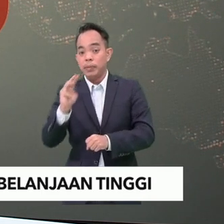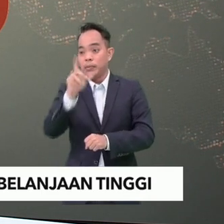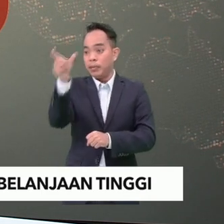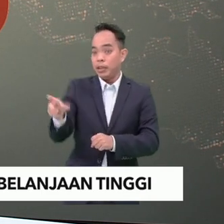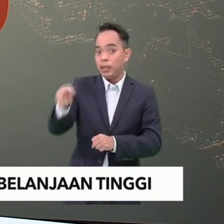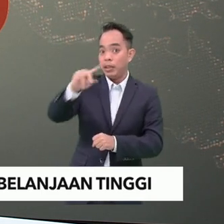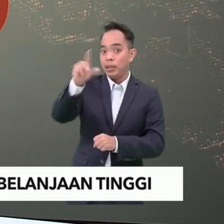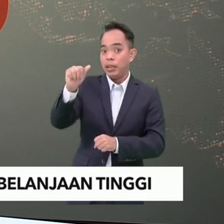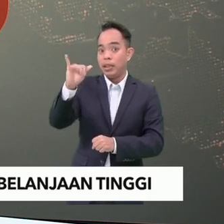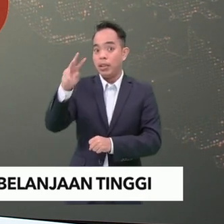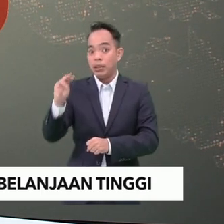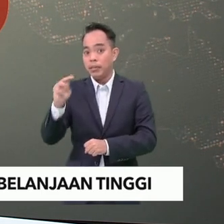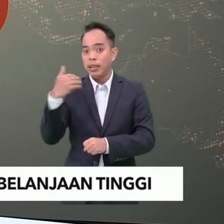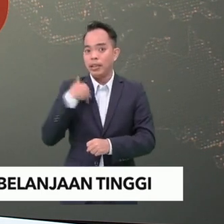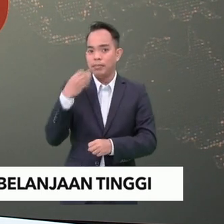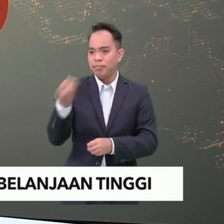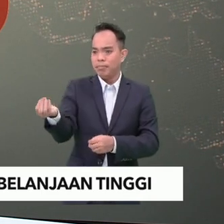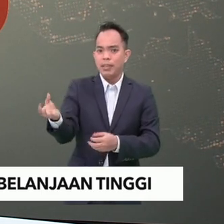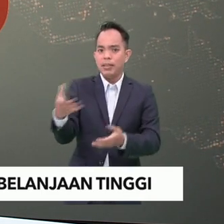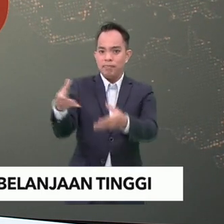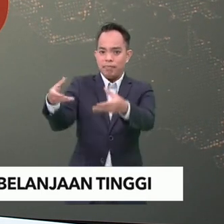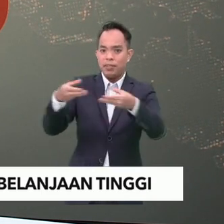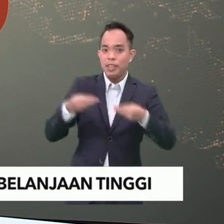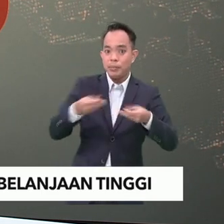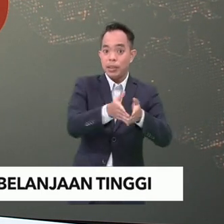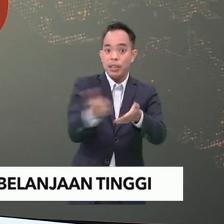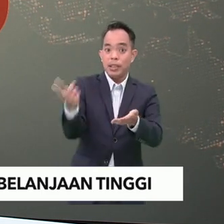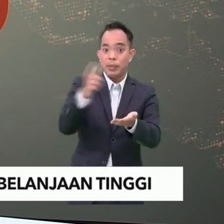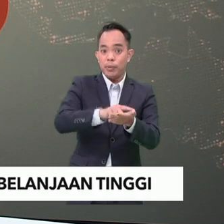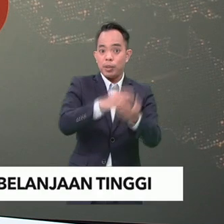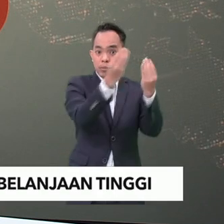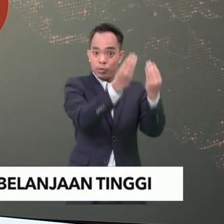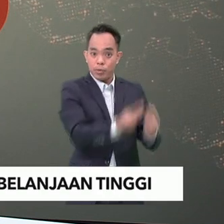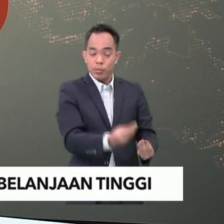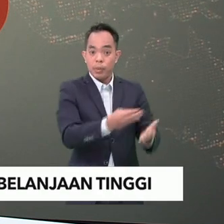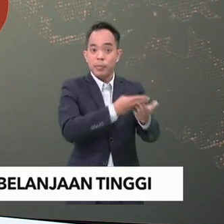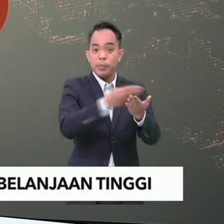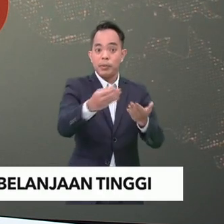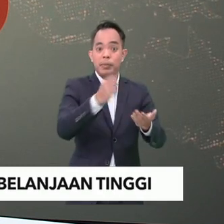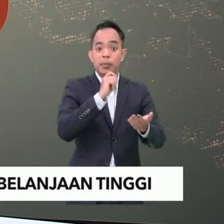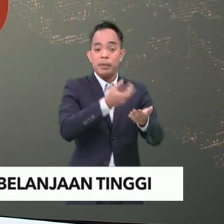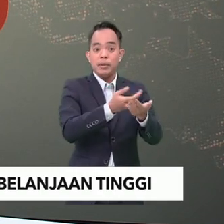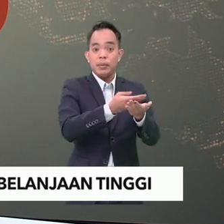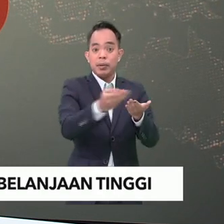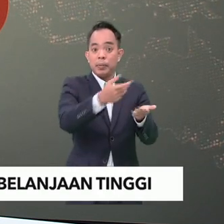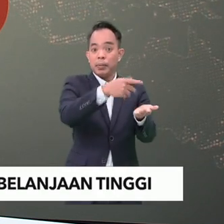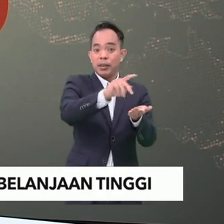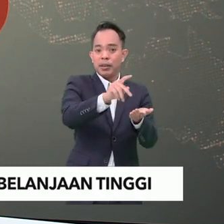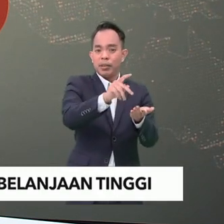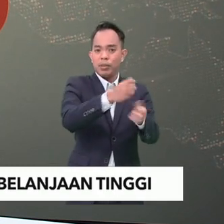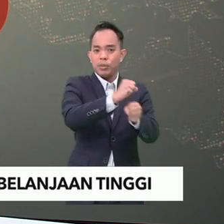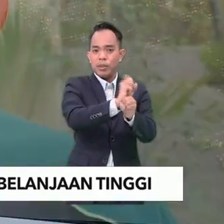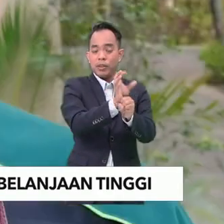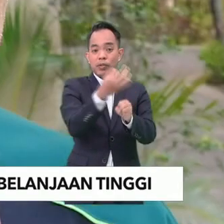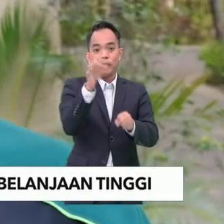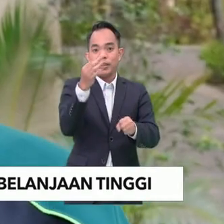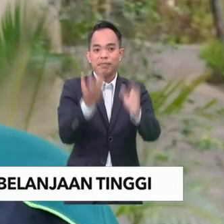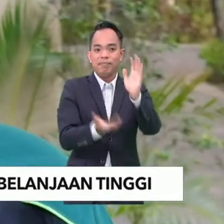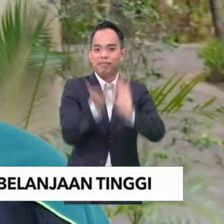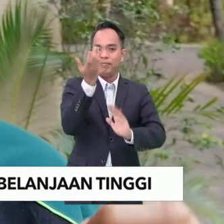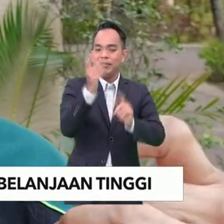aktivisnya menerima beberapa aduan berkaitan Jumlah pembelian dan perbelanjaan menangani pandemik yang agak tinggi